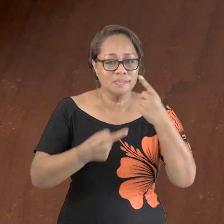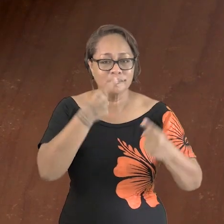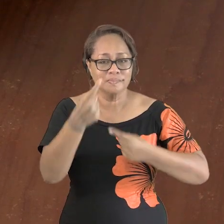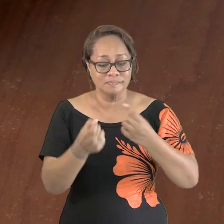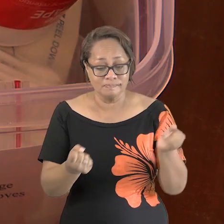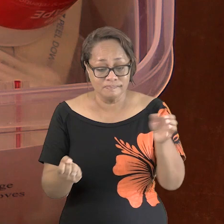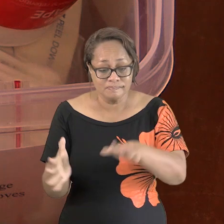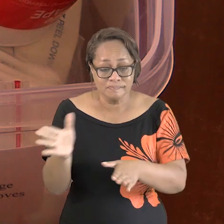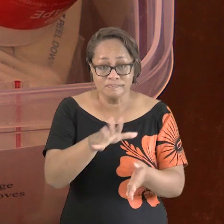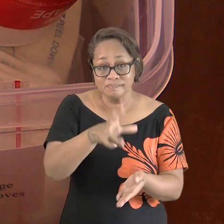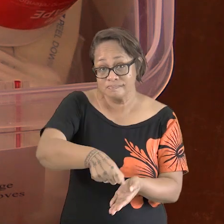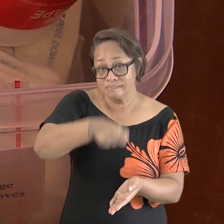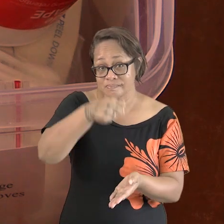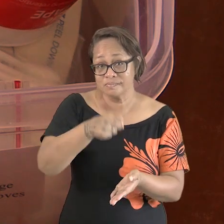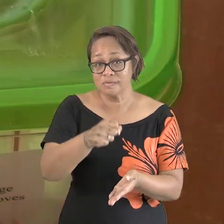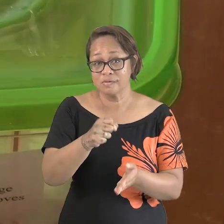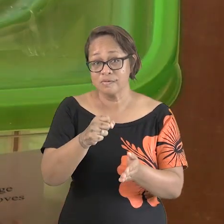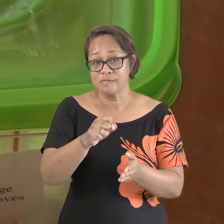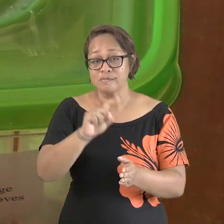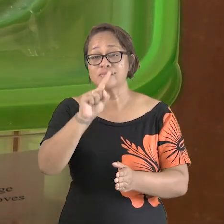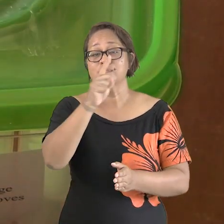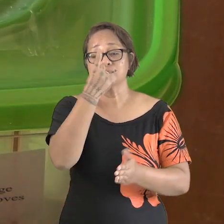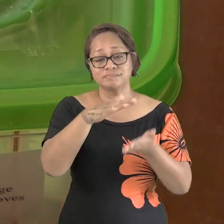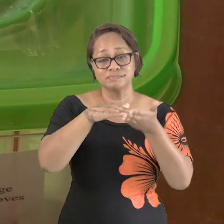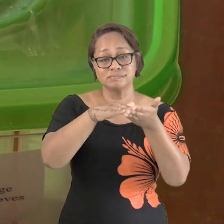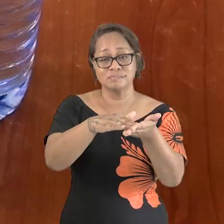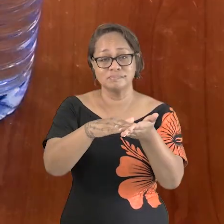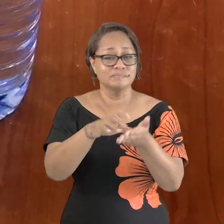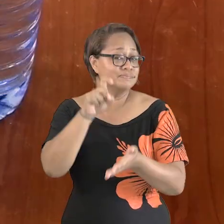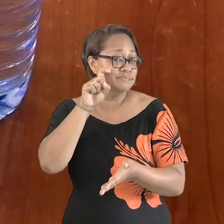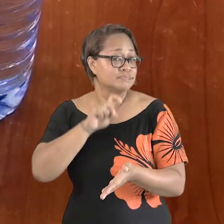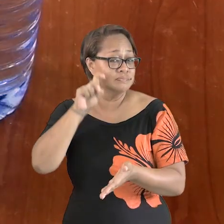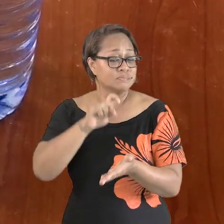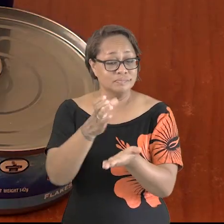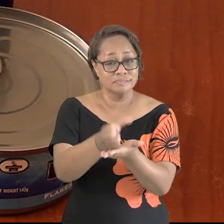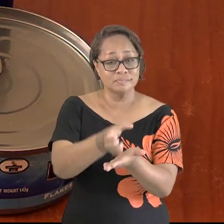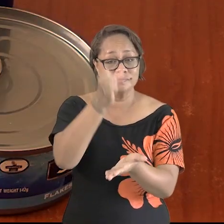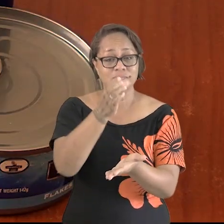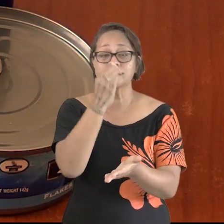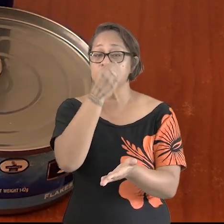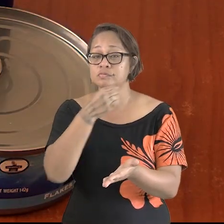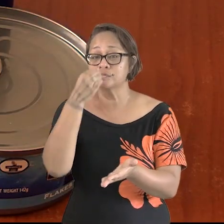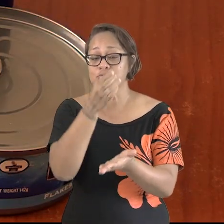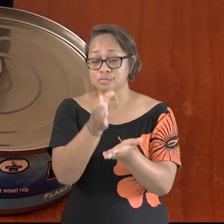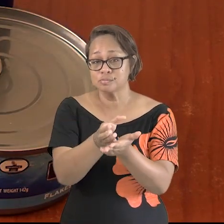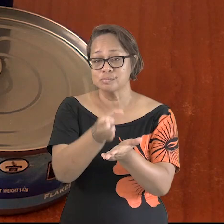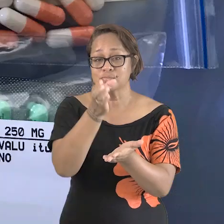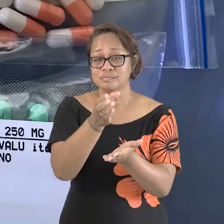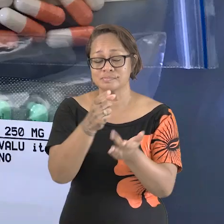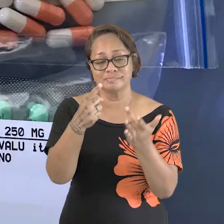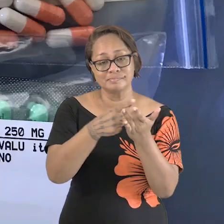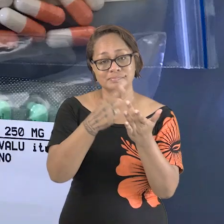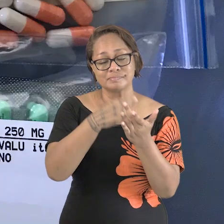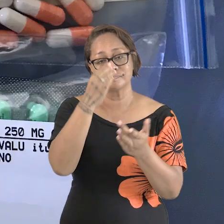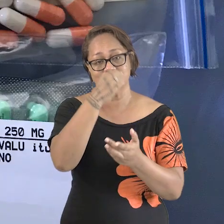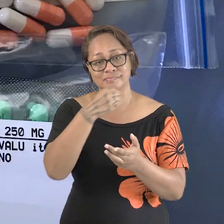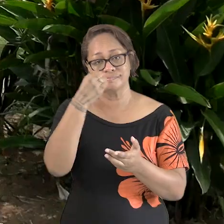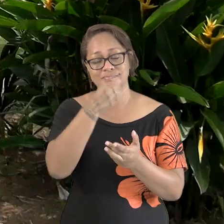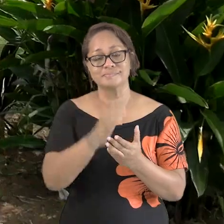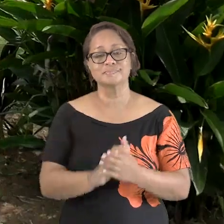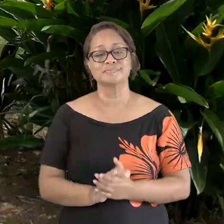se moli wila, faapea se ato mo fioswani muamua Whanguvai, mea tau mafatu apa maisi